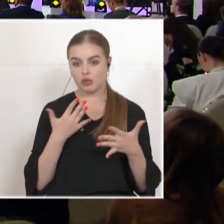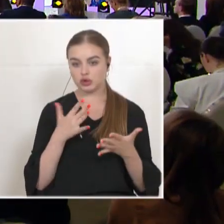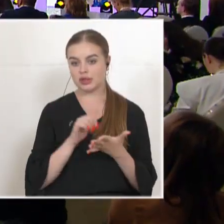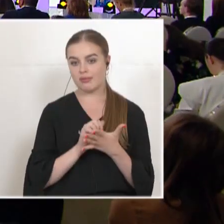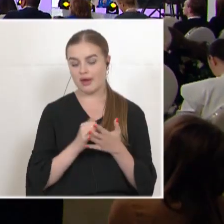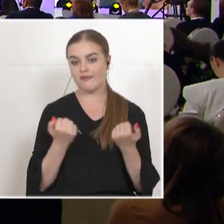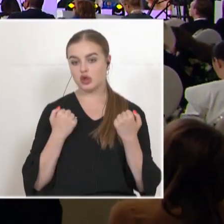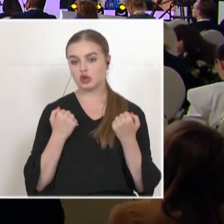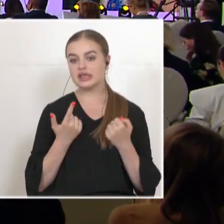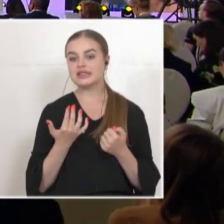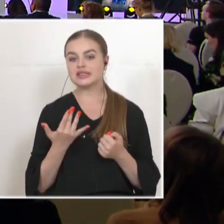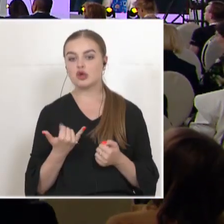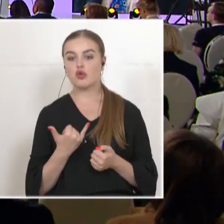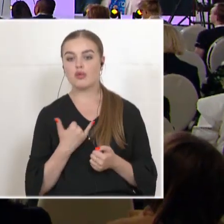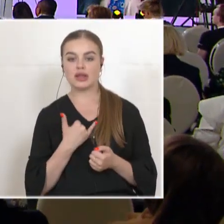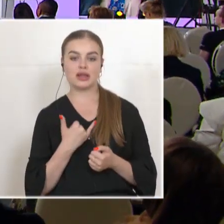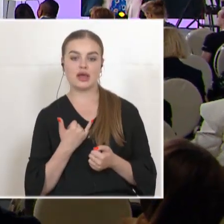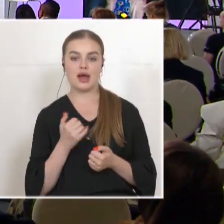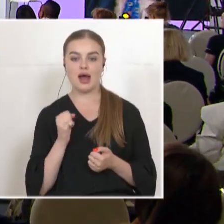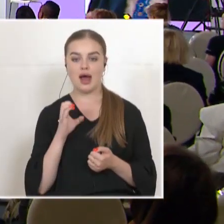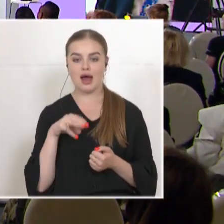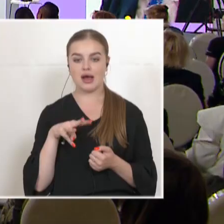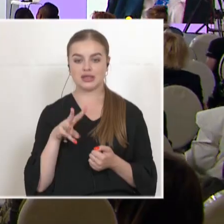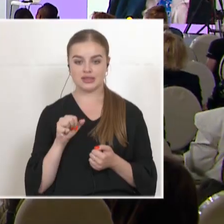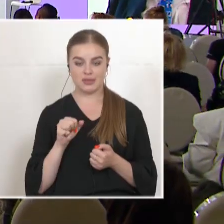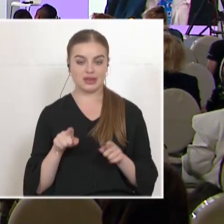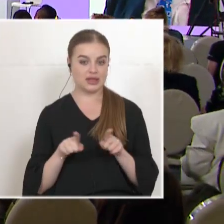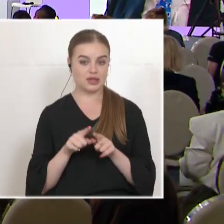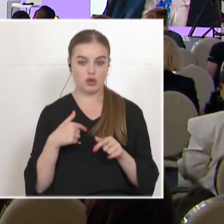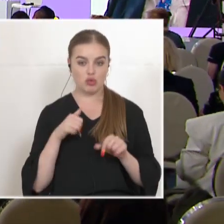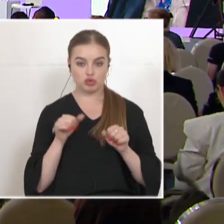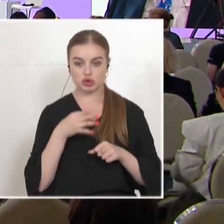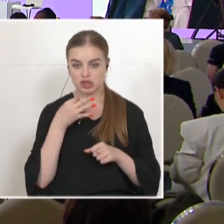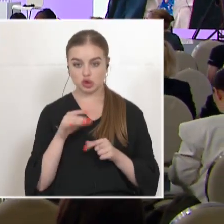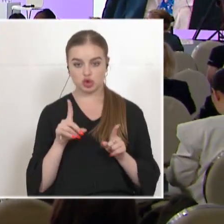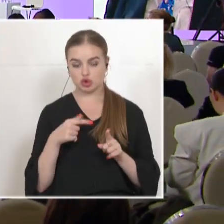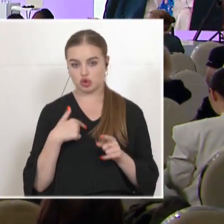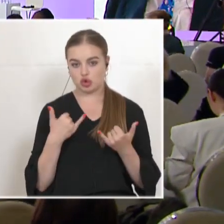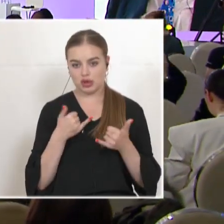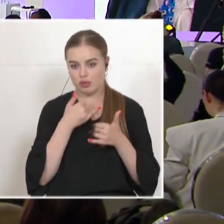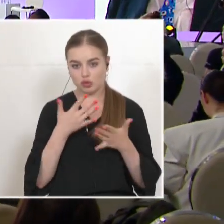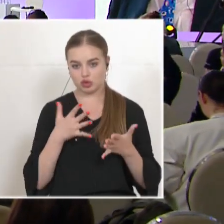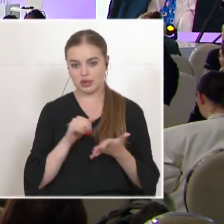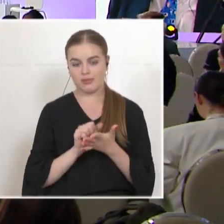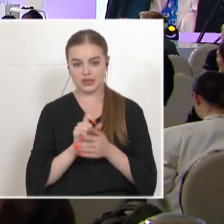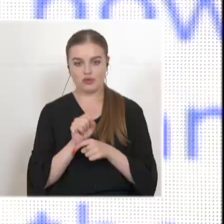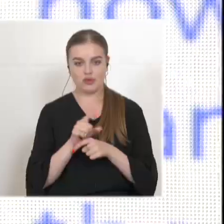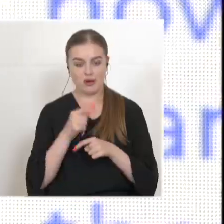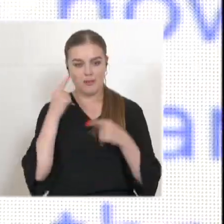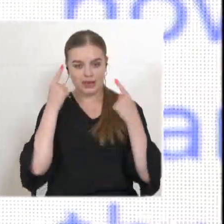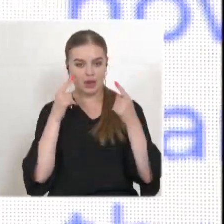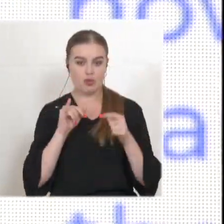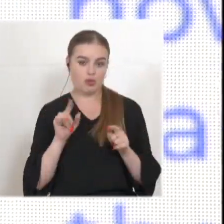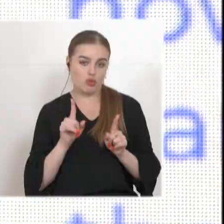фізкультурою, оскільки у мене астма. Так само можна сказати, що сьогодні я не можу займатися вправами ментального здоров'я, оскільки у мене там та чи